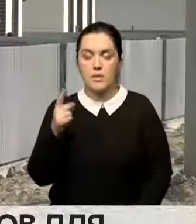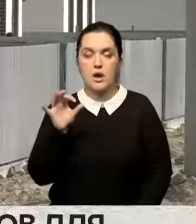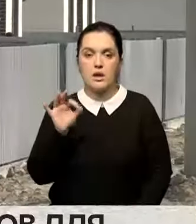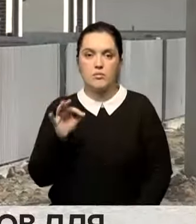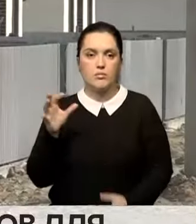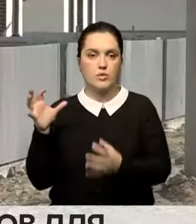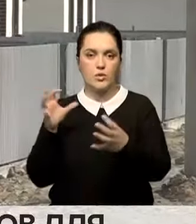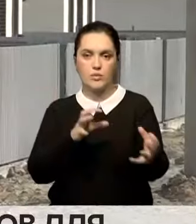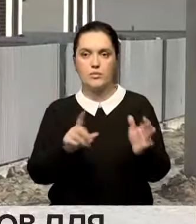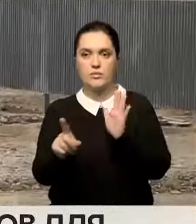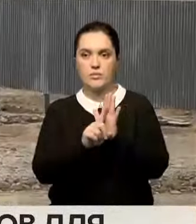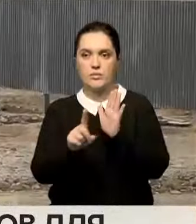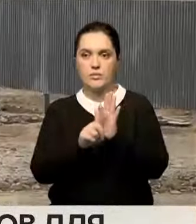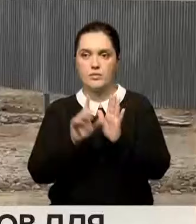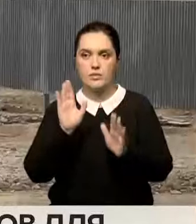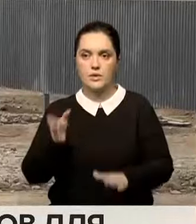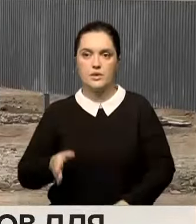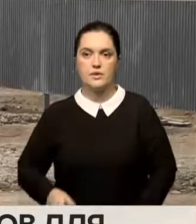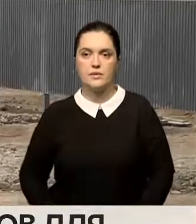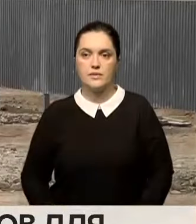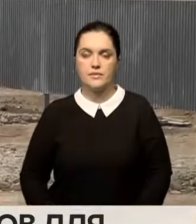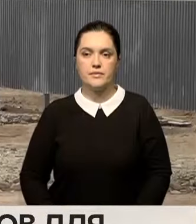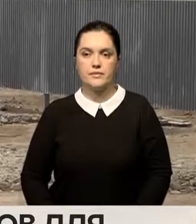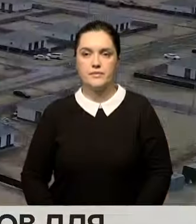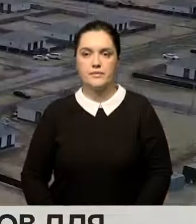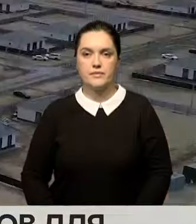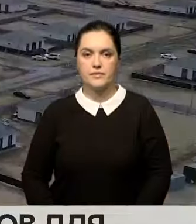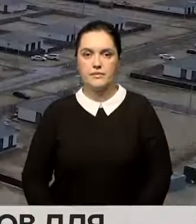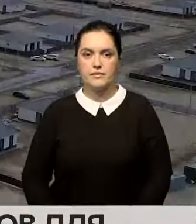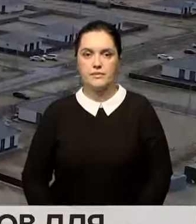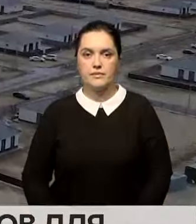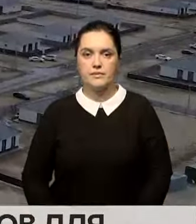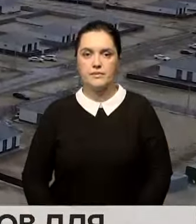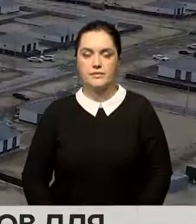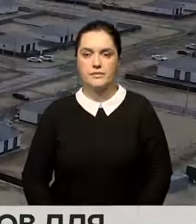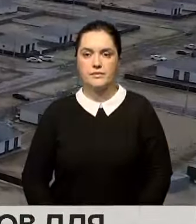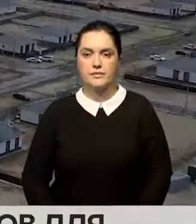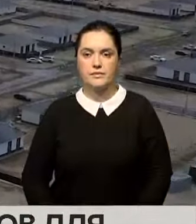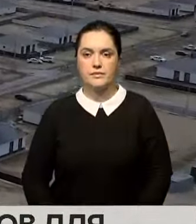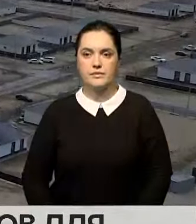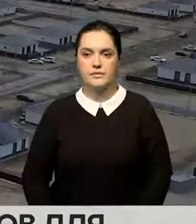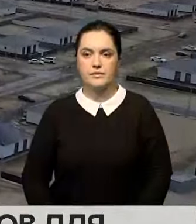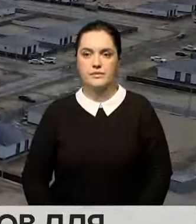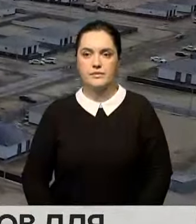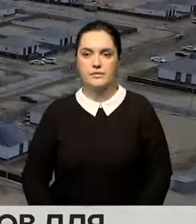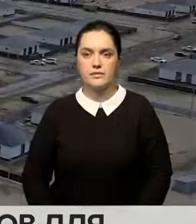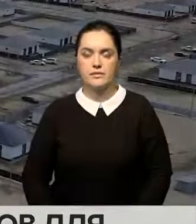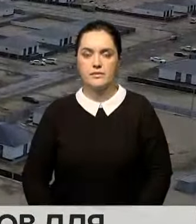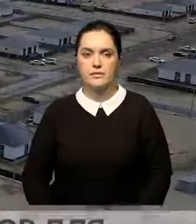общественный транспорт Алишер накипов Асламбек шир Жандос рахлин на трая область 24